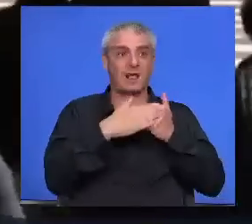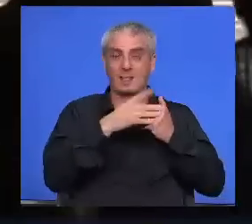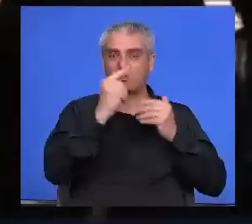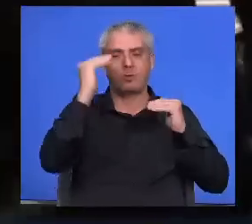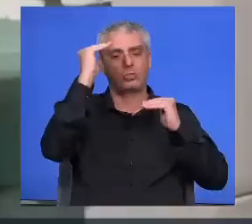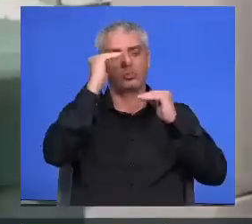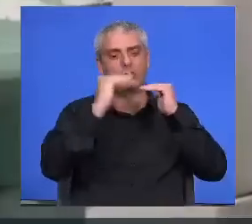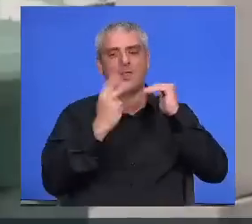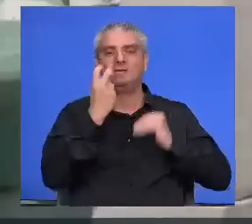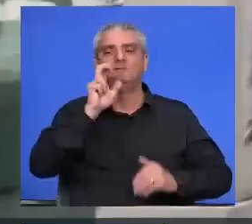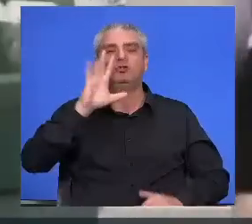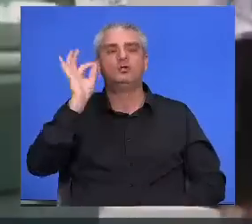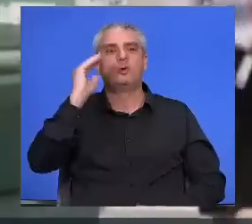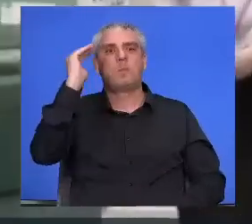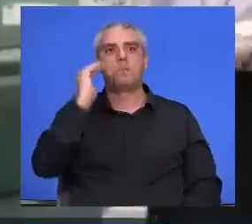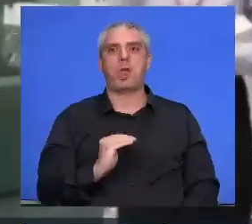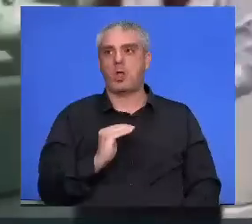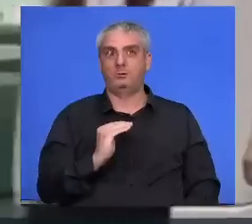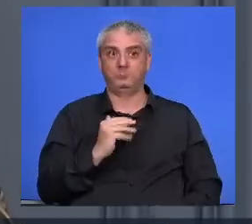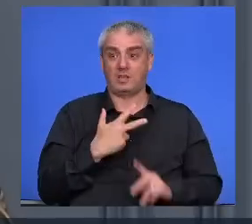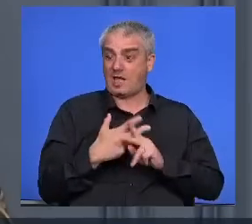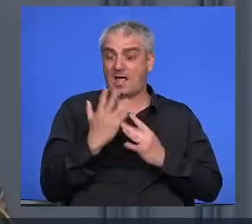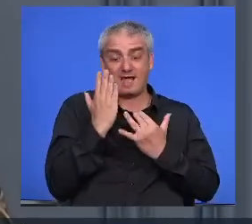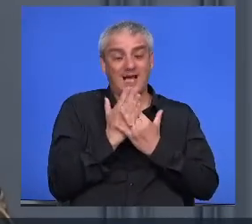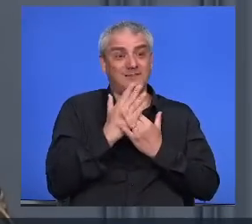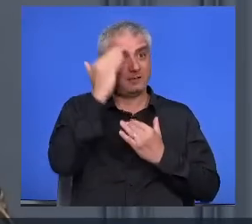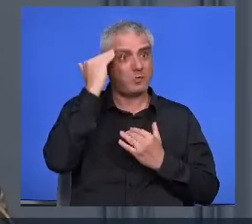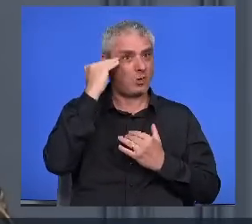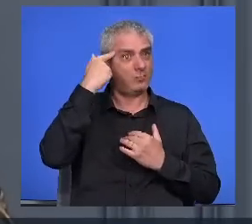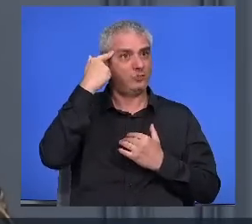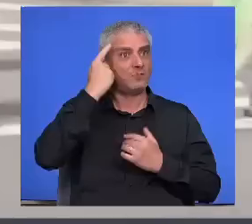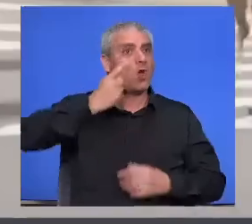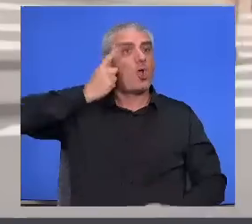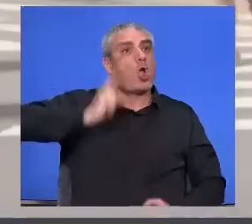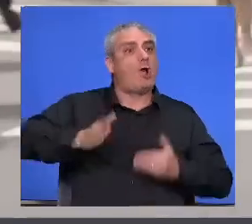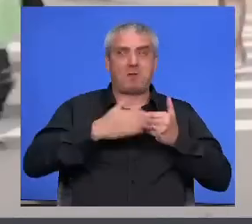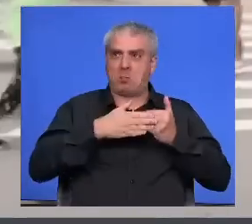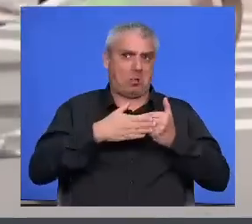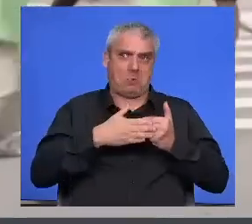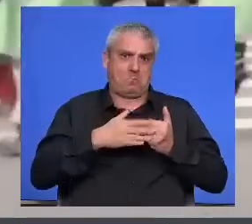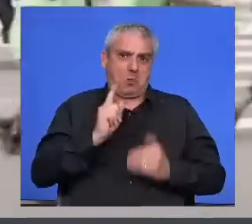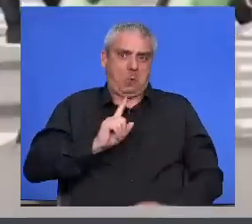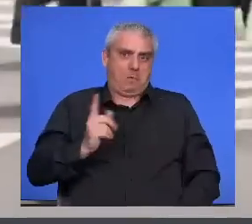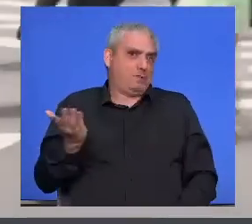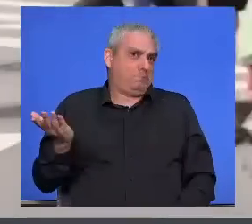צנח ב-23%, ורק מחצית מהקוריאנים חושבים שחובה להתחתן.